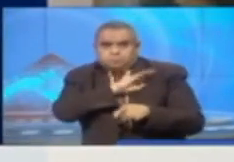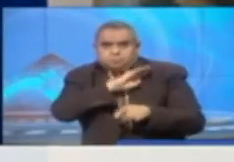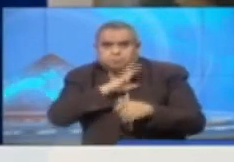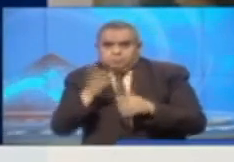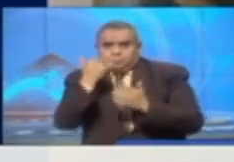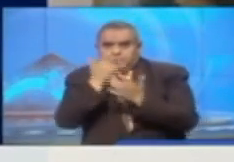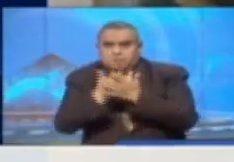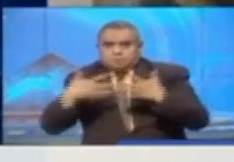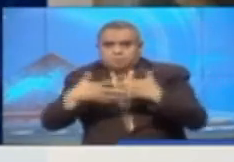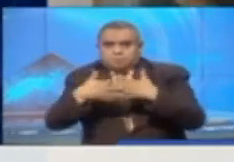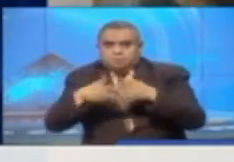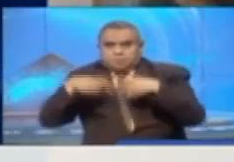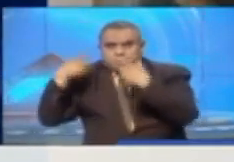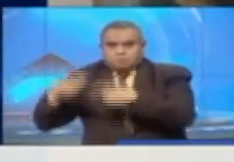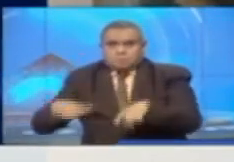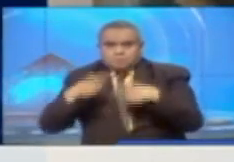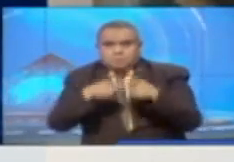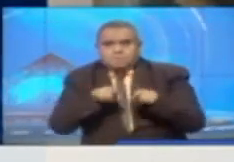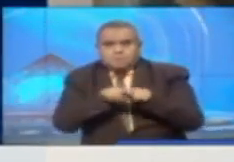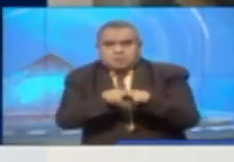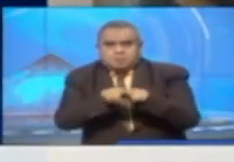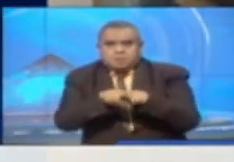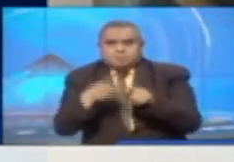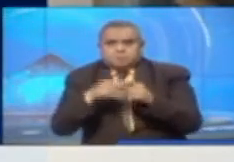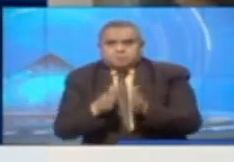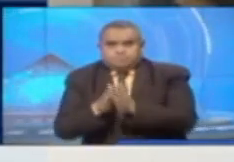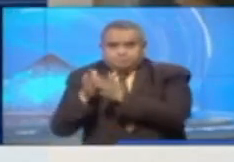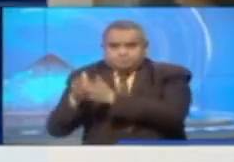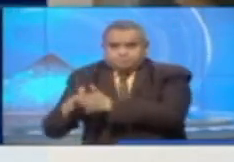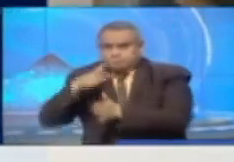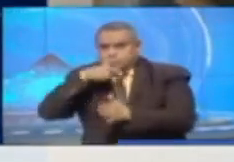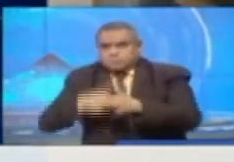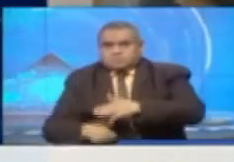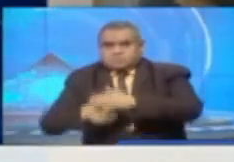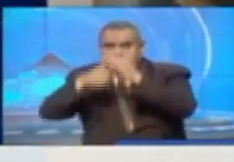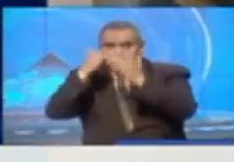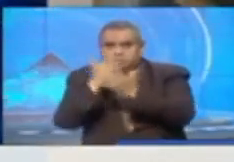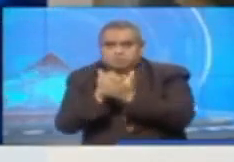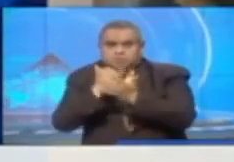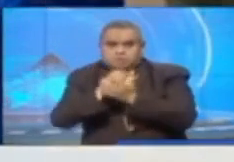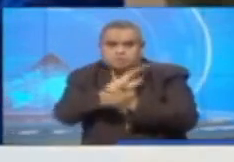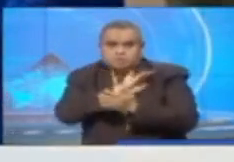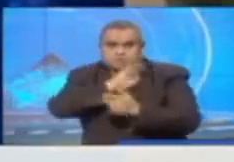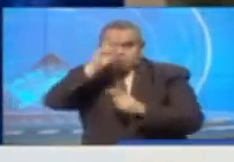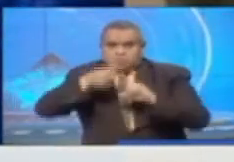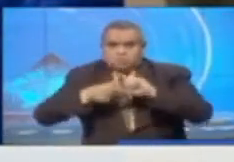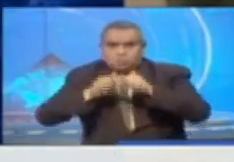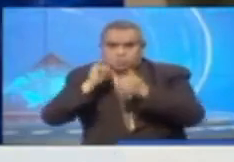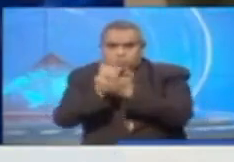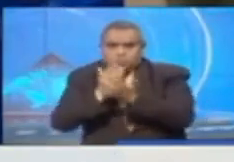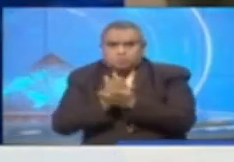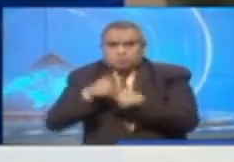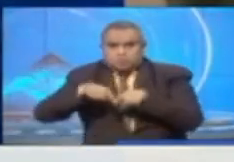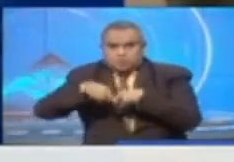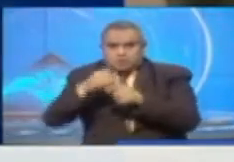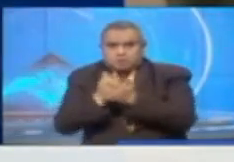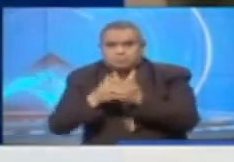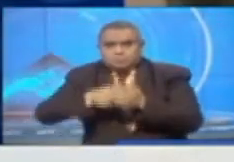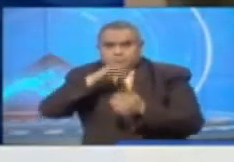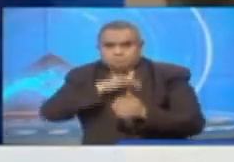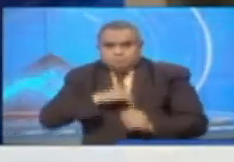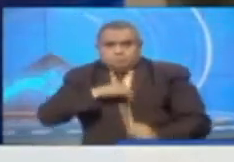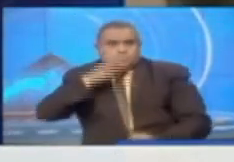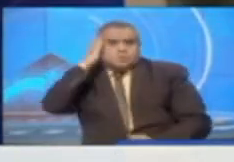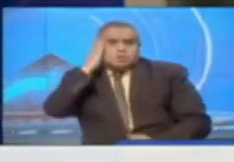يحقق المصالح المشتركة لكلا البلدين. من جانبه أكد قائد الحرس الوطني القبرصي اعتزاز بلاده